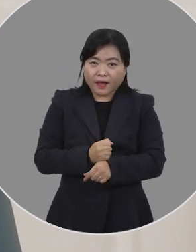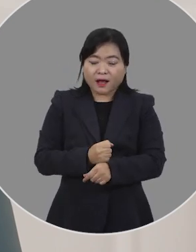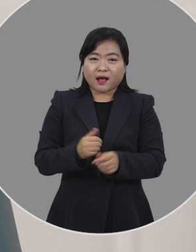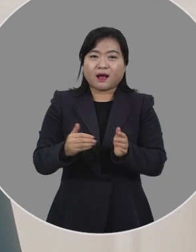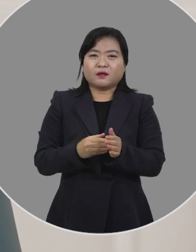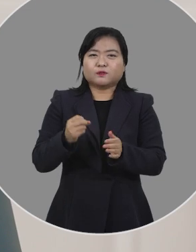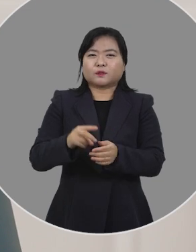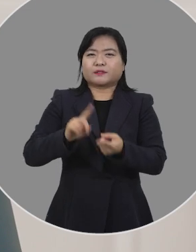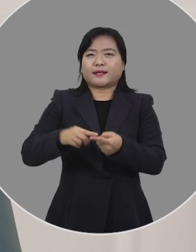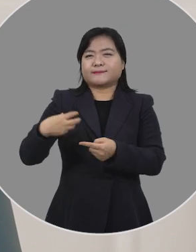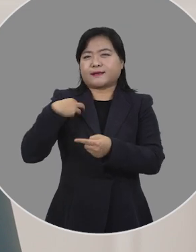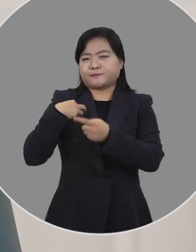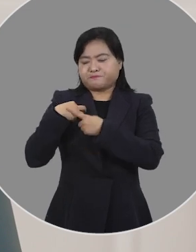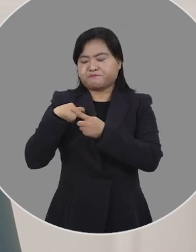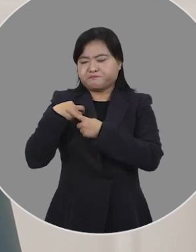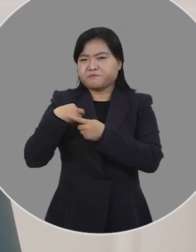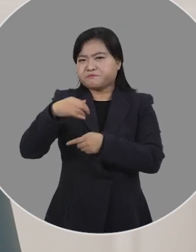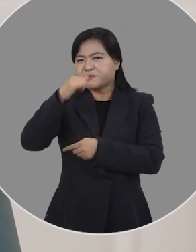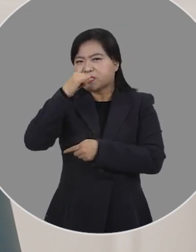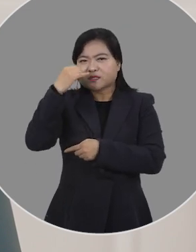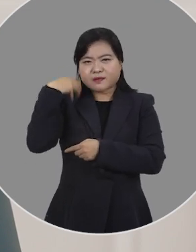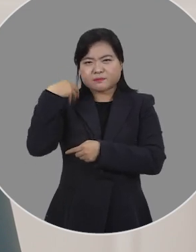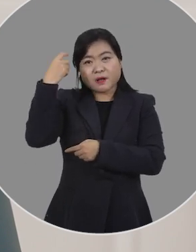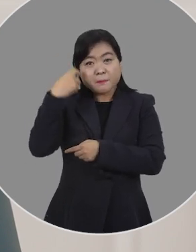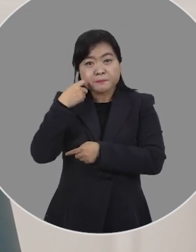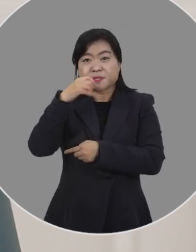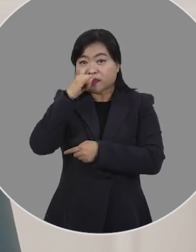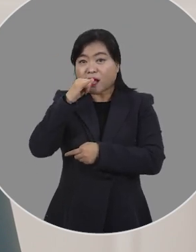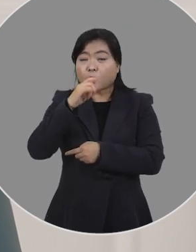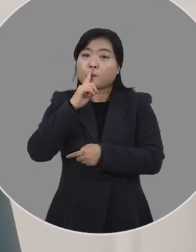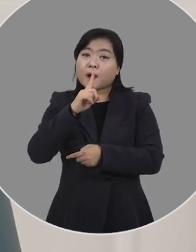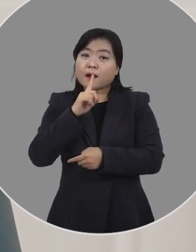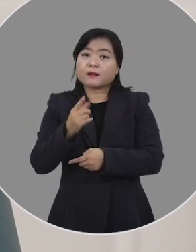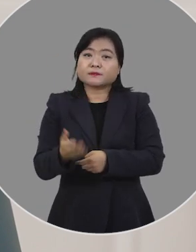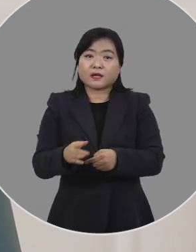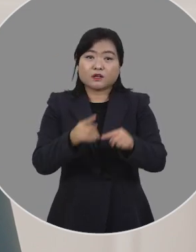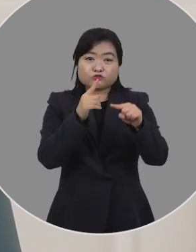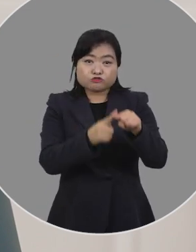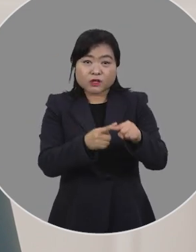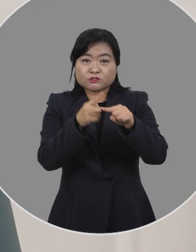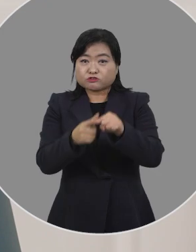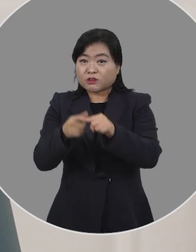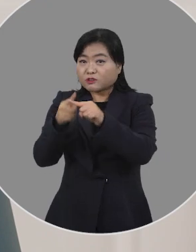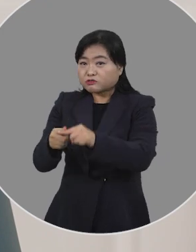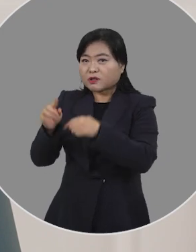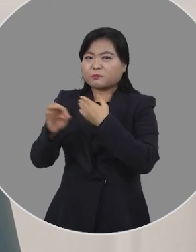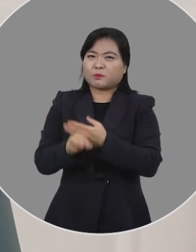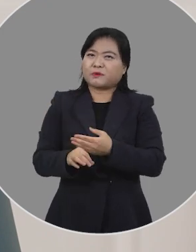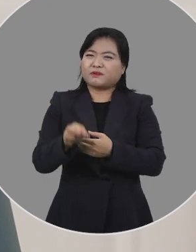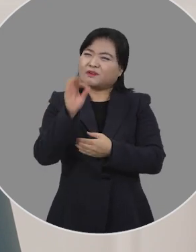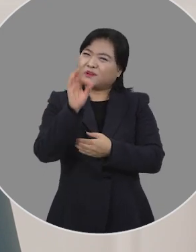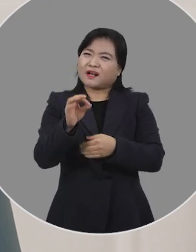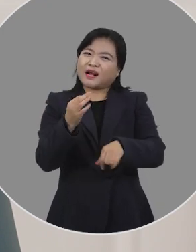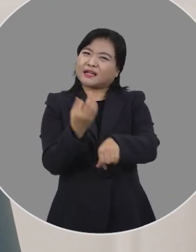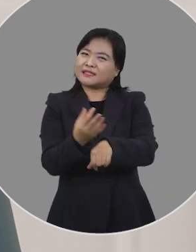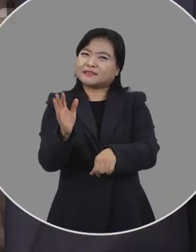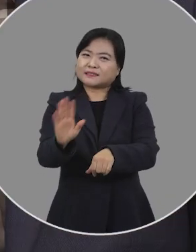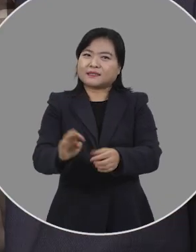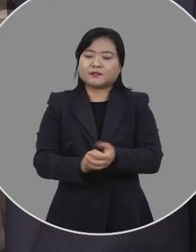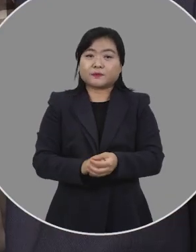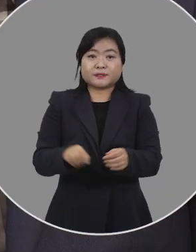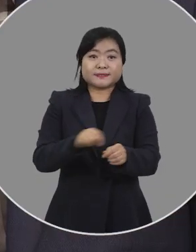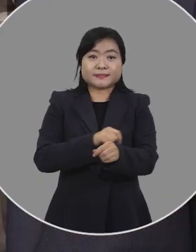그다음에 책임감 느낀다라고 얘기하잖아요. 근데 중간중간 과정을 보면 그렇게 간단치가 않지요. 특히